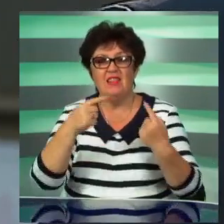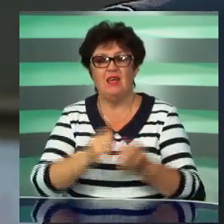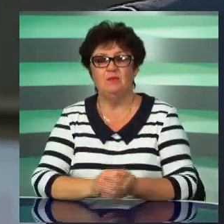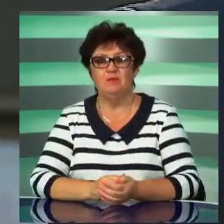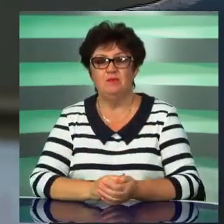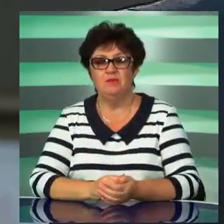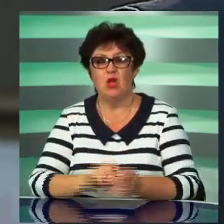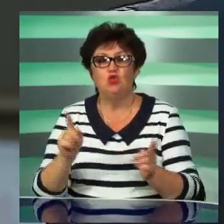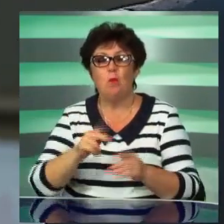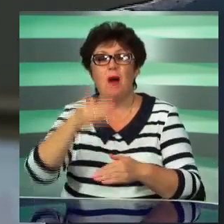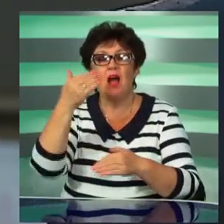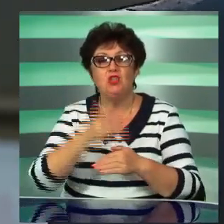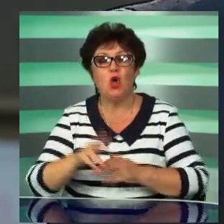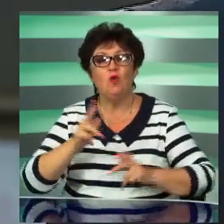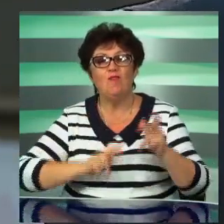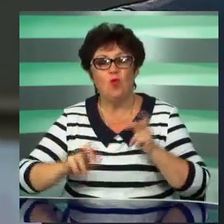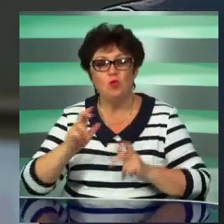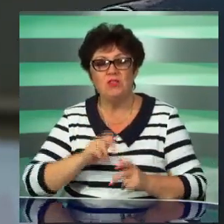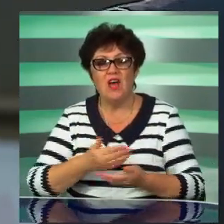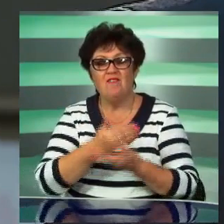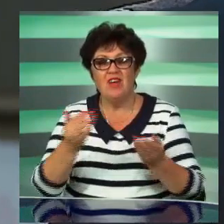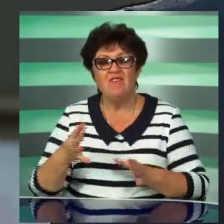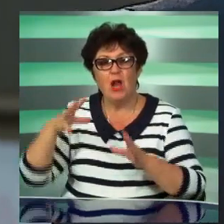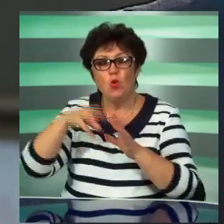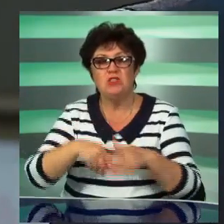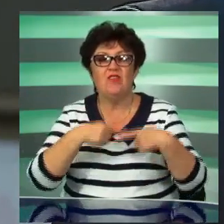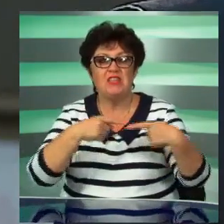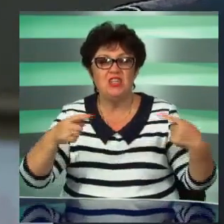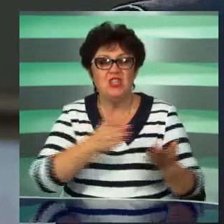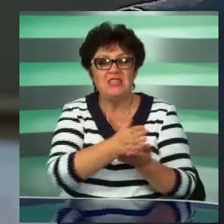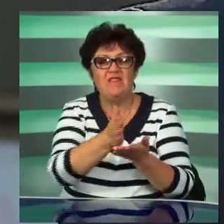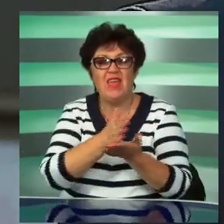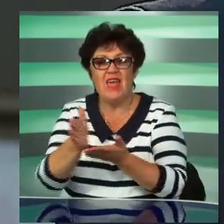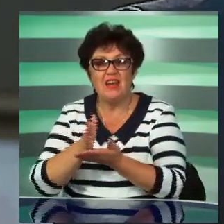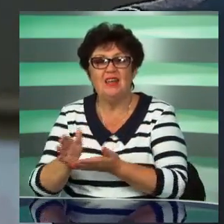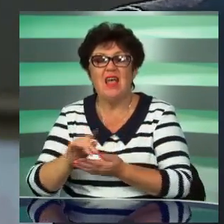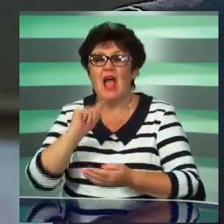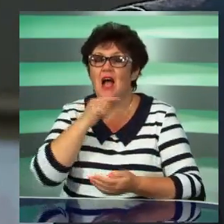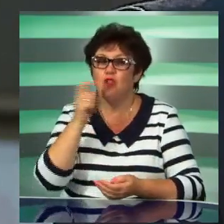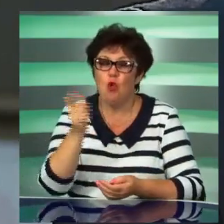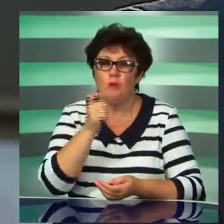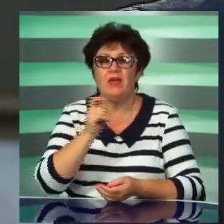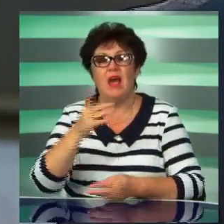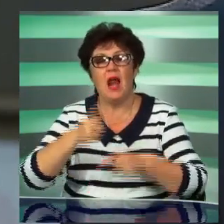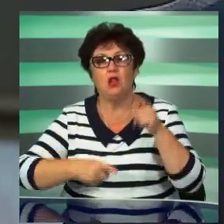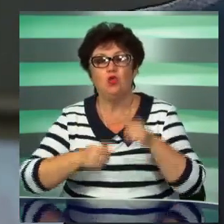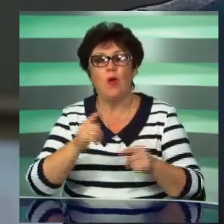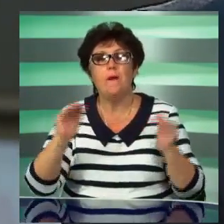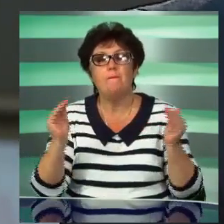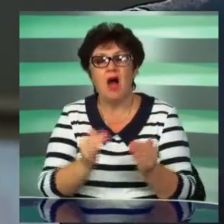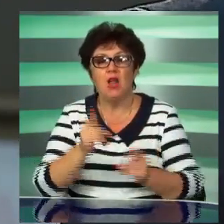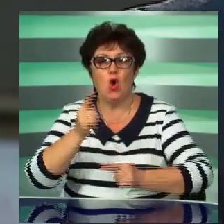что по окончанию вуза вы вольетесь в различные сферы экономики родной